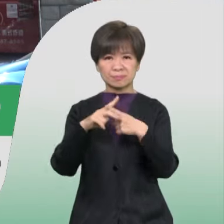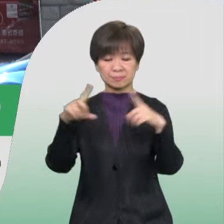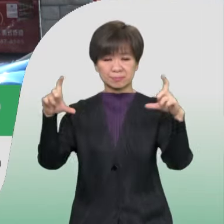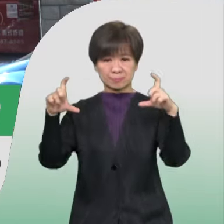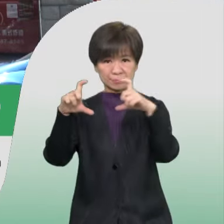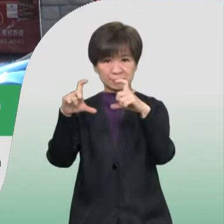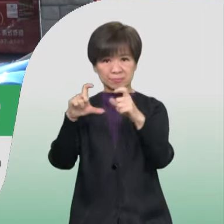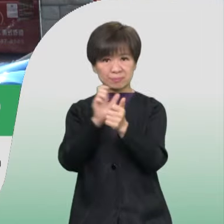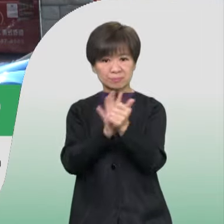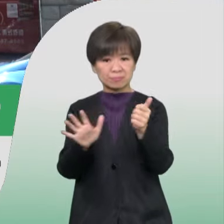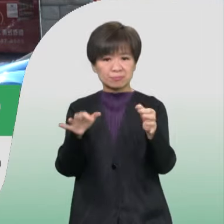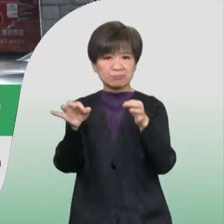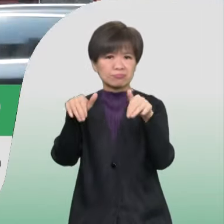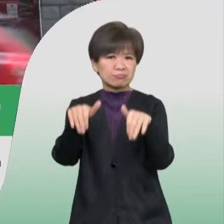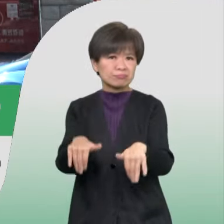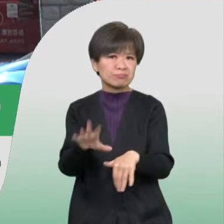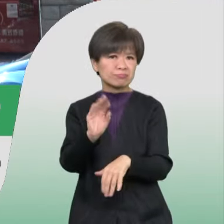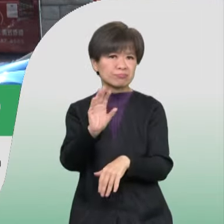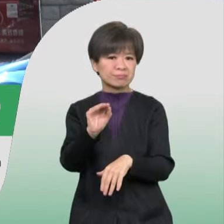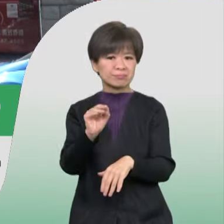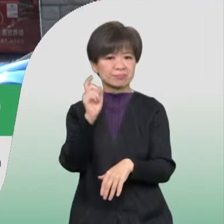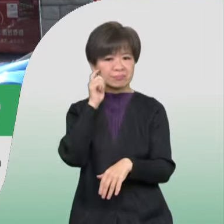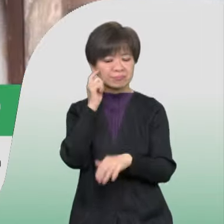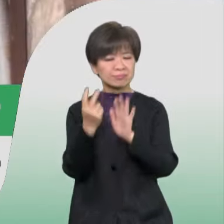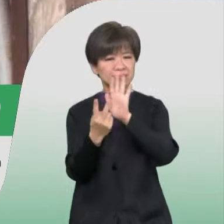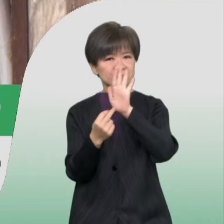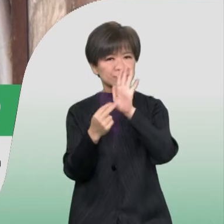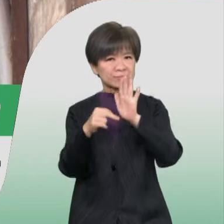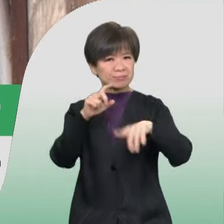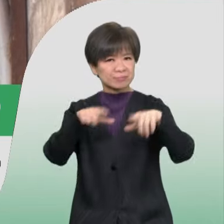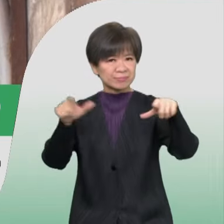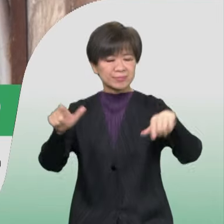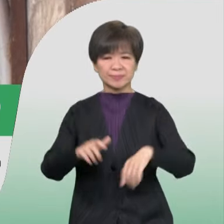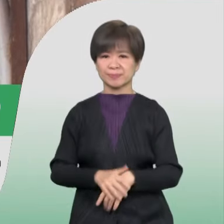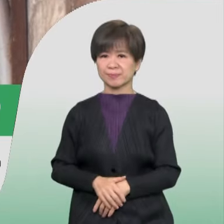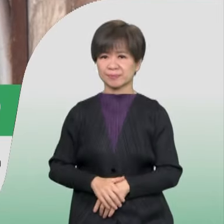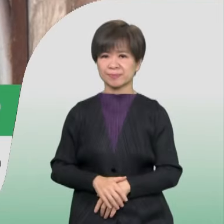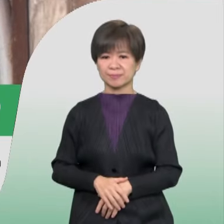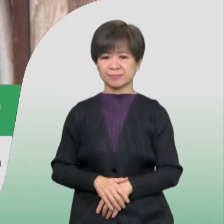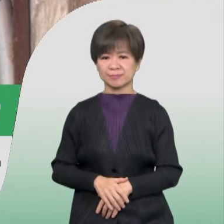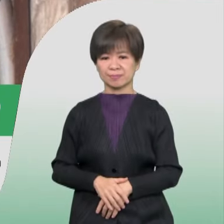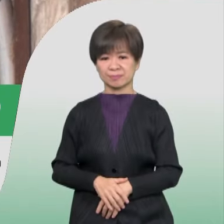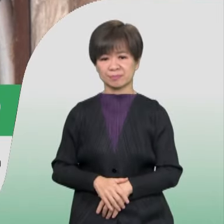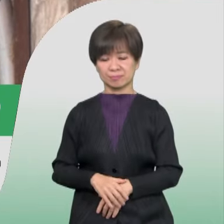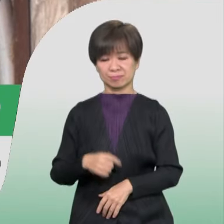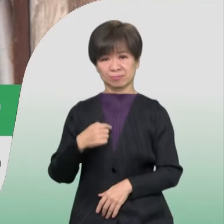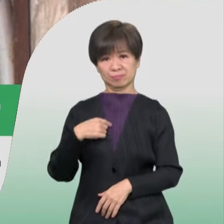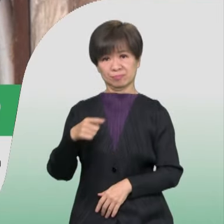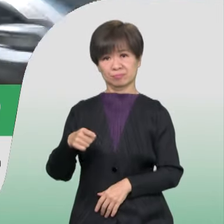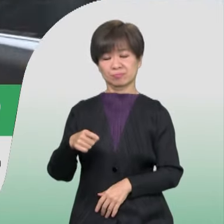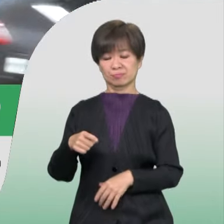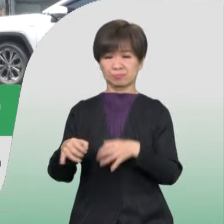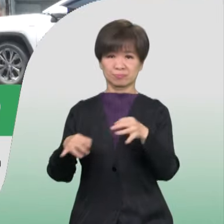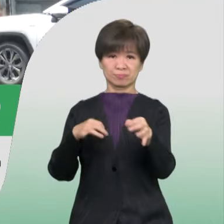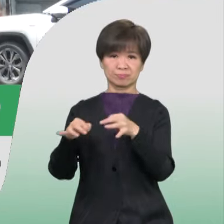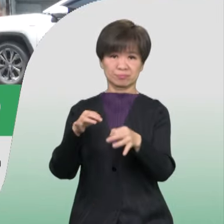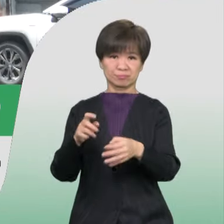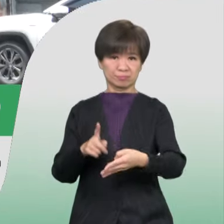说，为将很多生意目，店家系提出冇强用嘅困法。 来做呢行业吼，主要